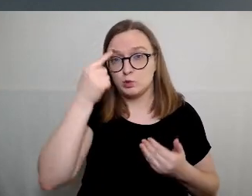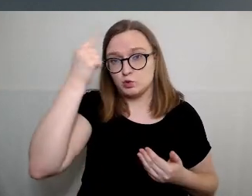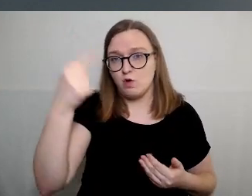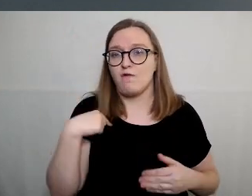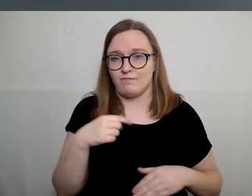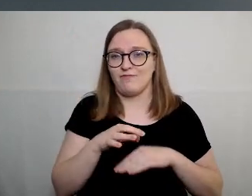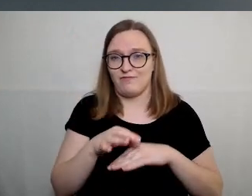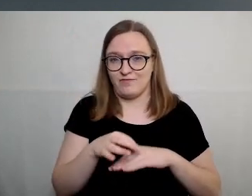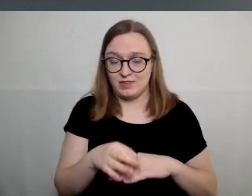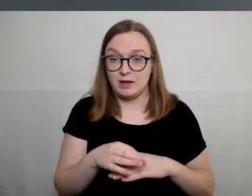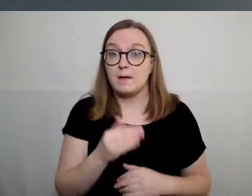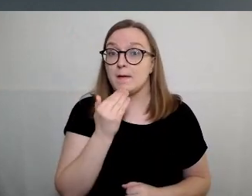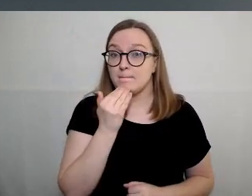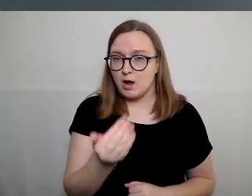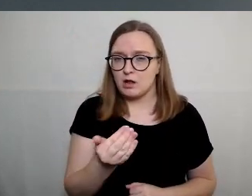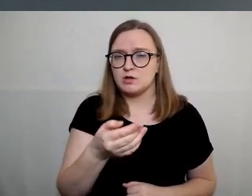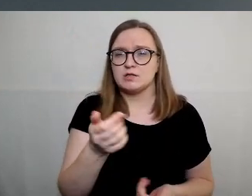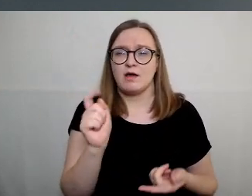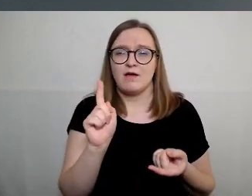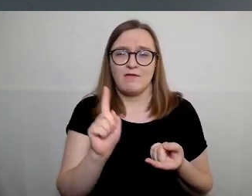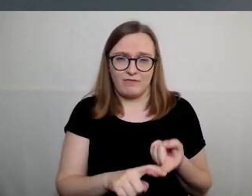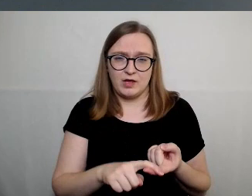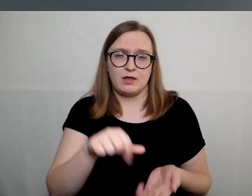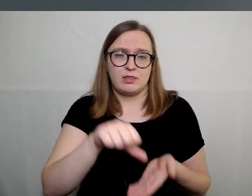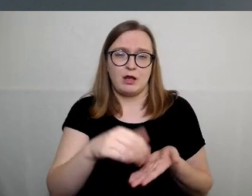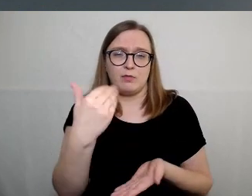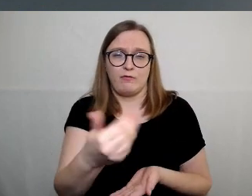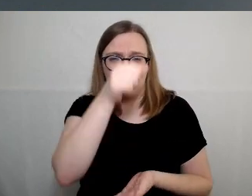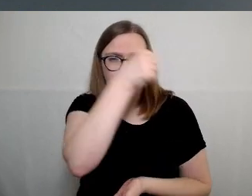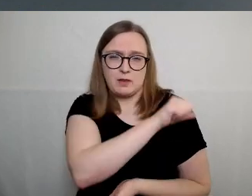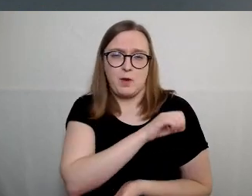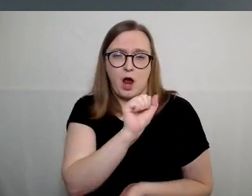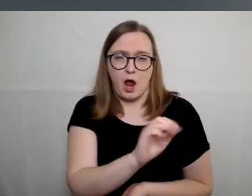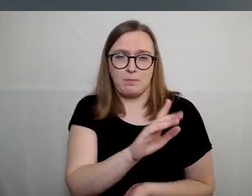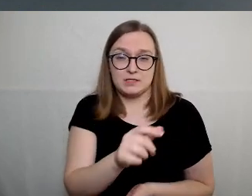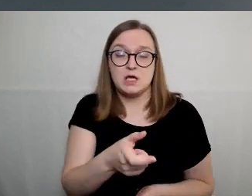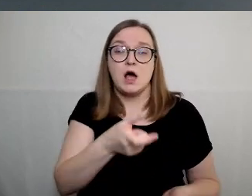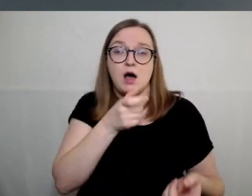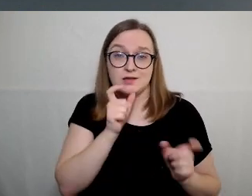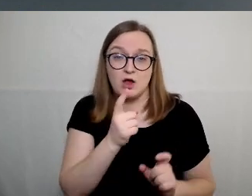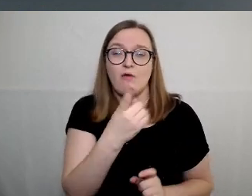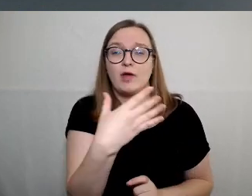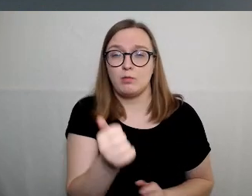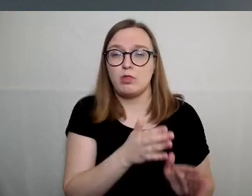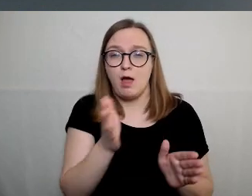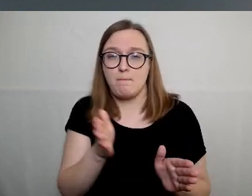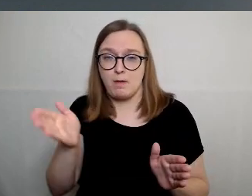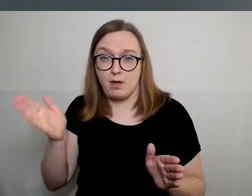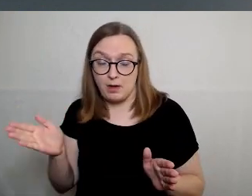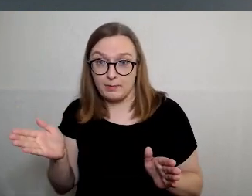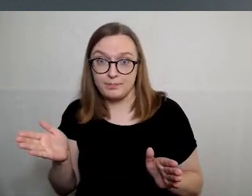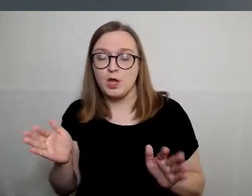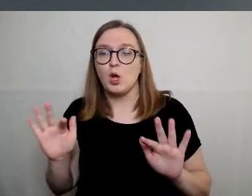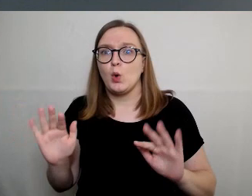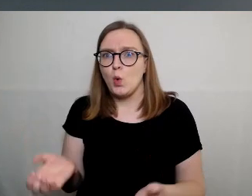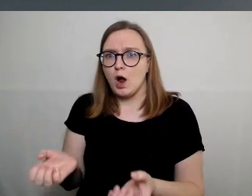dalyviai pagal abėcėlę turi po minutę atsakymui. Kandidato atsakymų metu nuskambėjus kito kandidato pavardėje ar jo